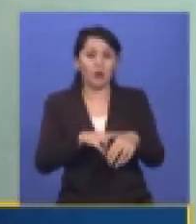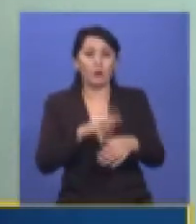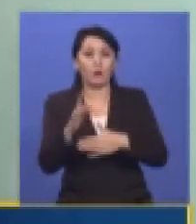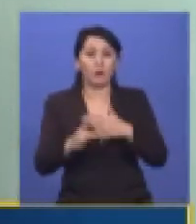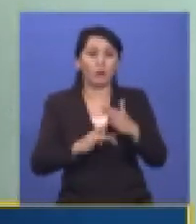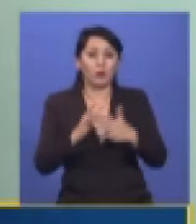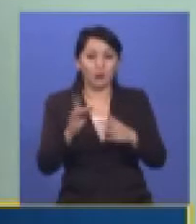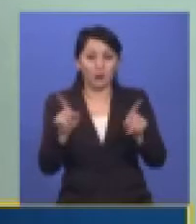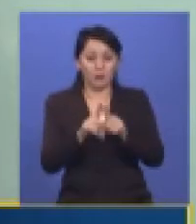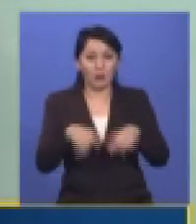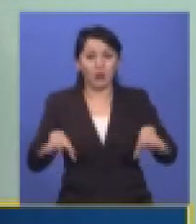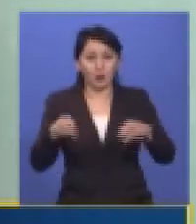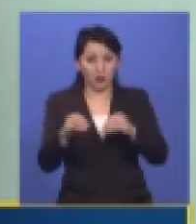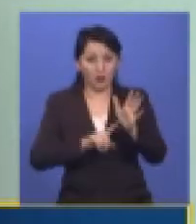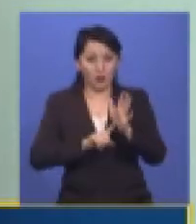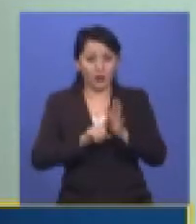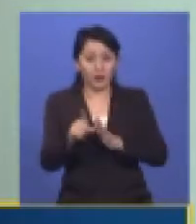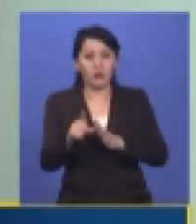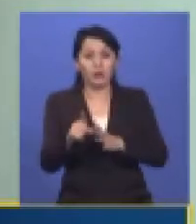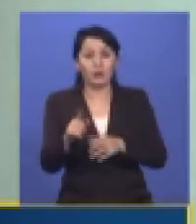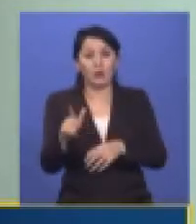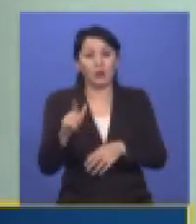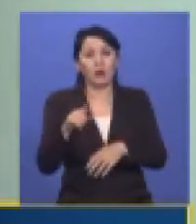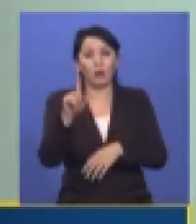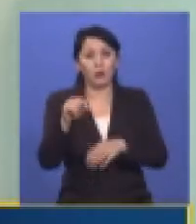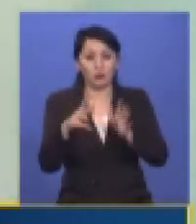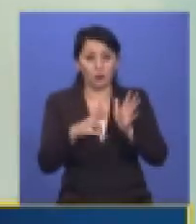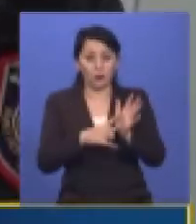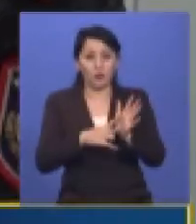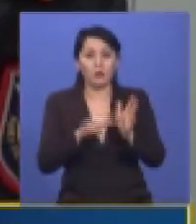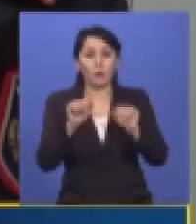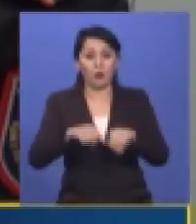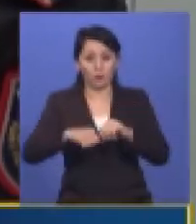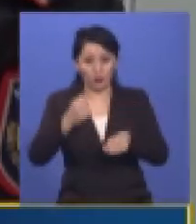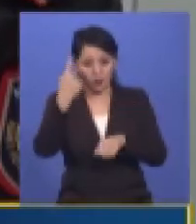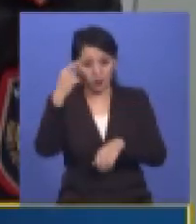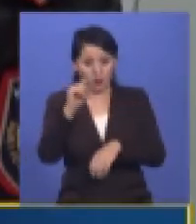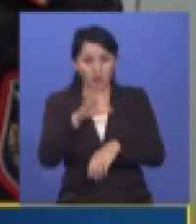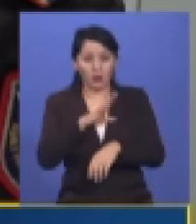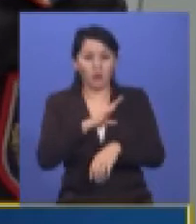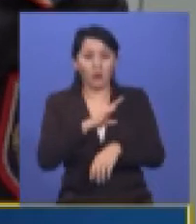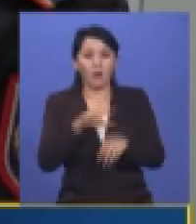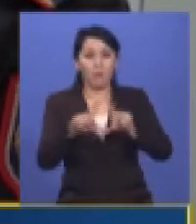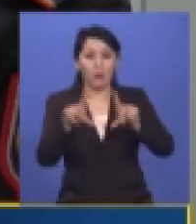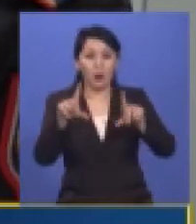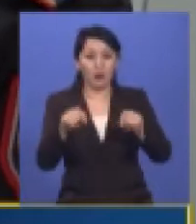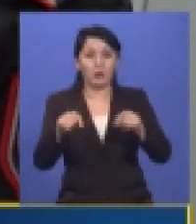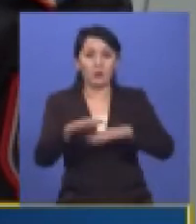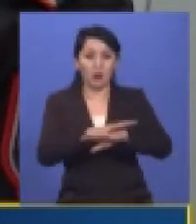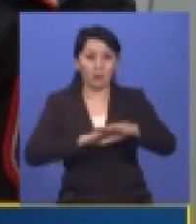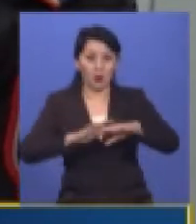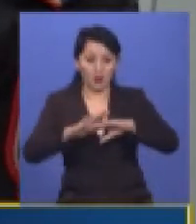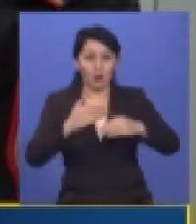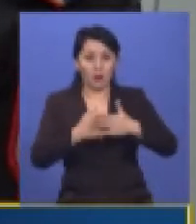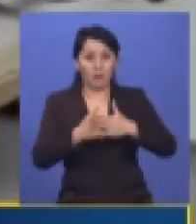орталығына қосылған. Жалпы жыл басынан бері кезекші бекет 180-нен аса құқық бұзушылықты анықтады. Мұндай модельдердің жұмысы халыққа жақын